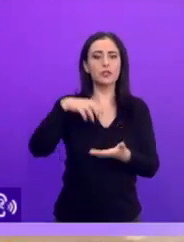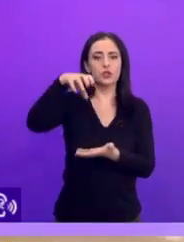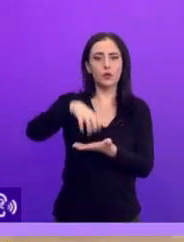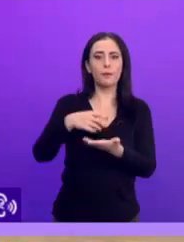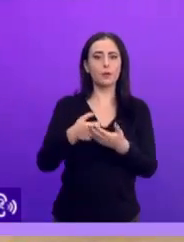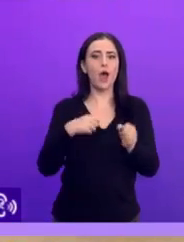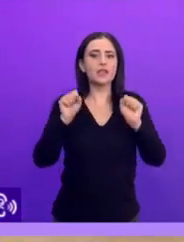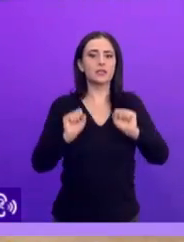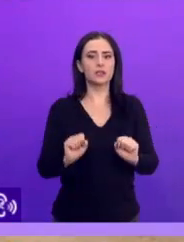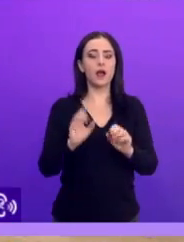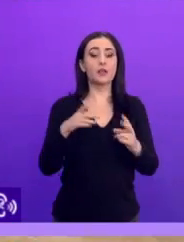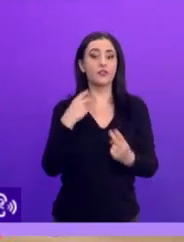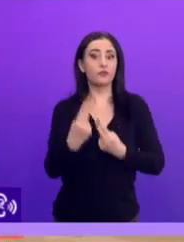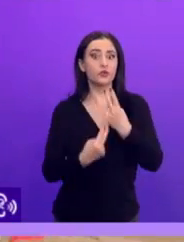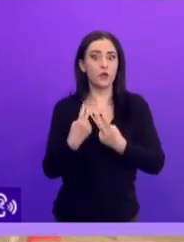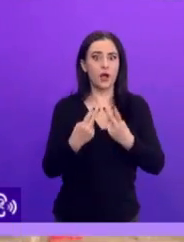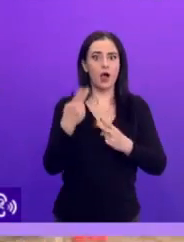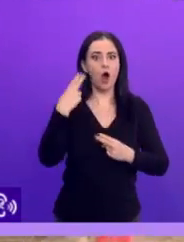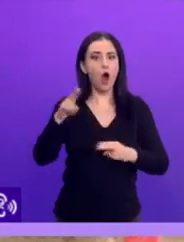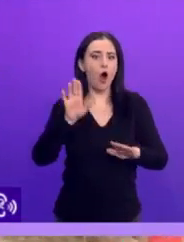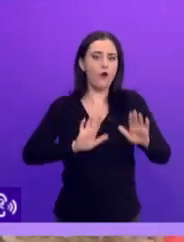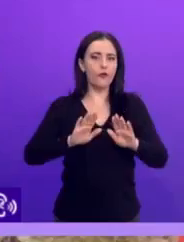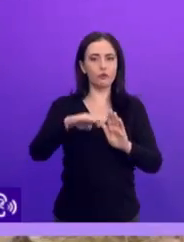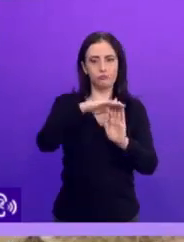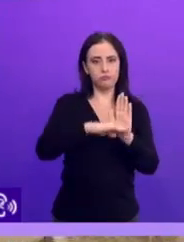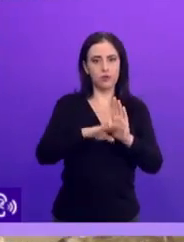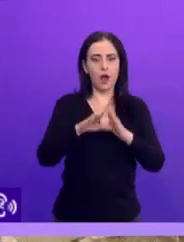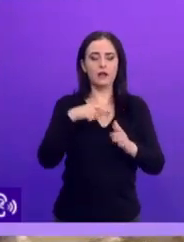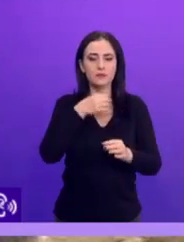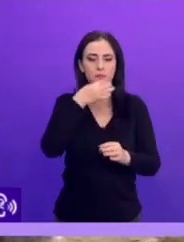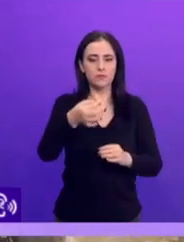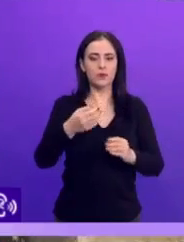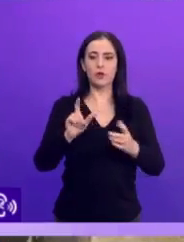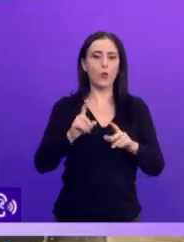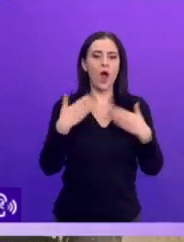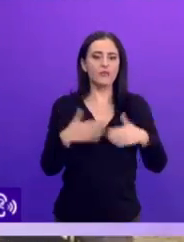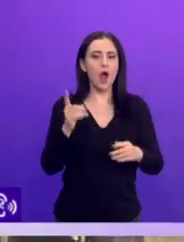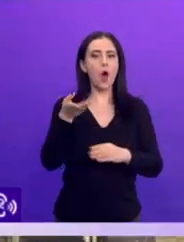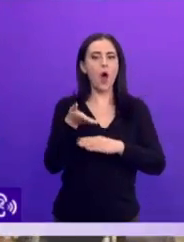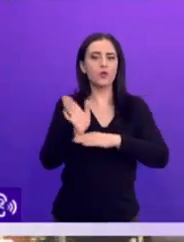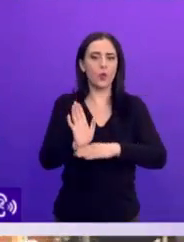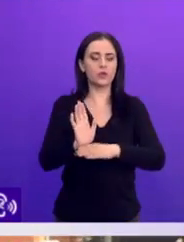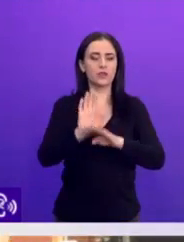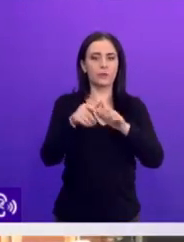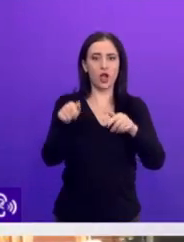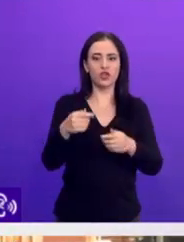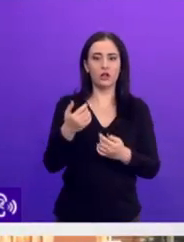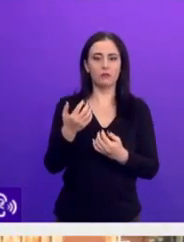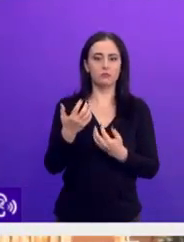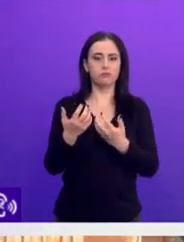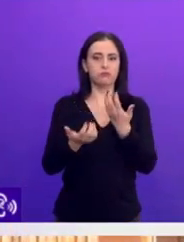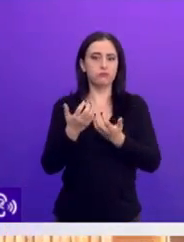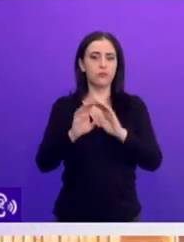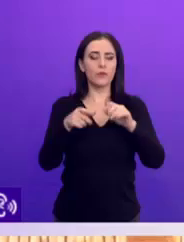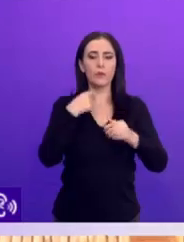asigure că funcționează conform, pentru că știm această pensiune nu avea autorizație de incendiu, nu se știe dacă